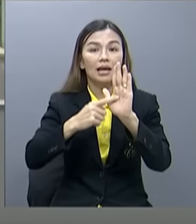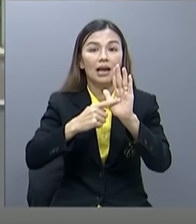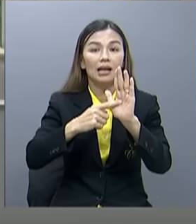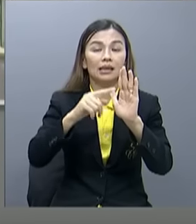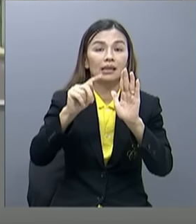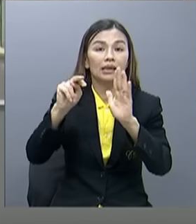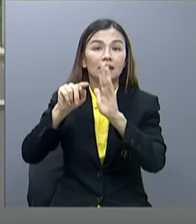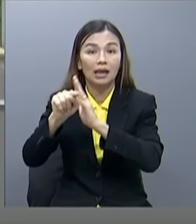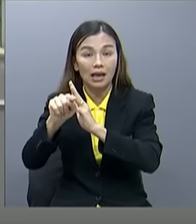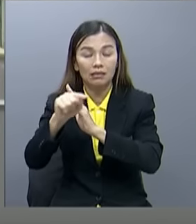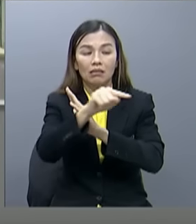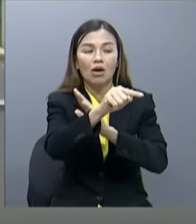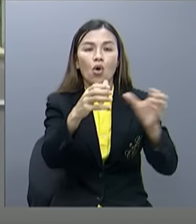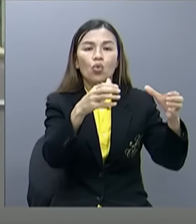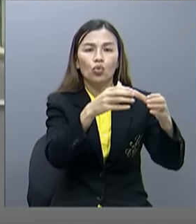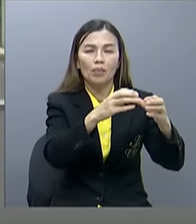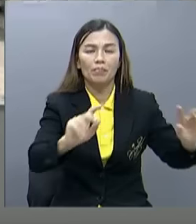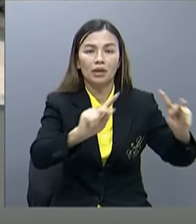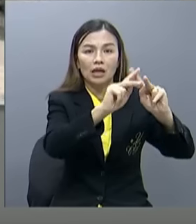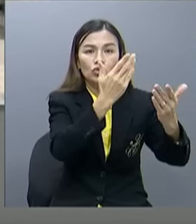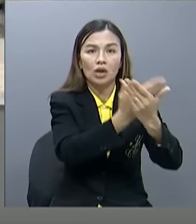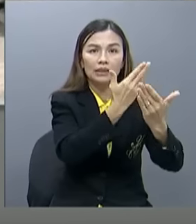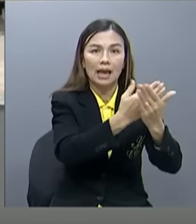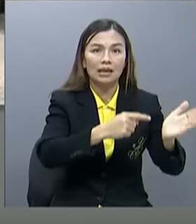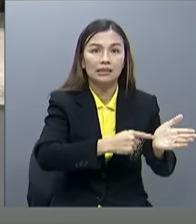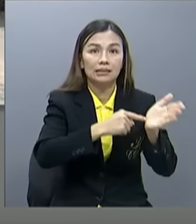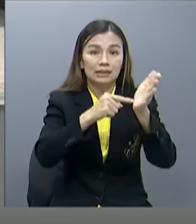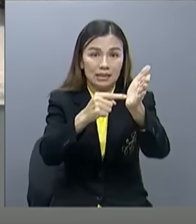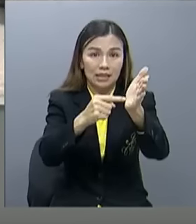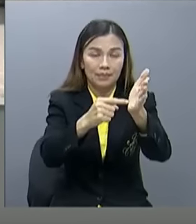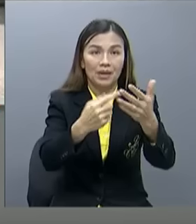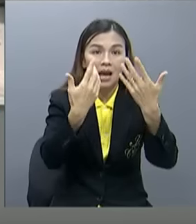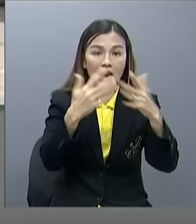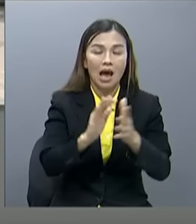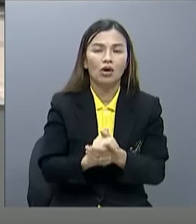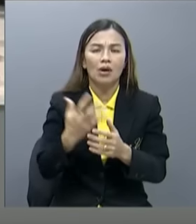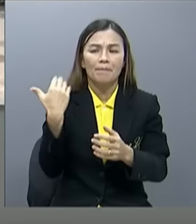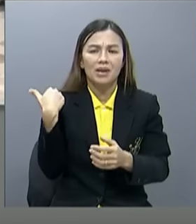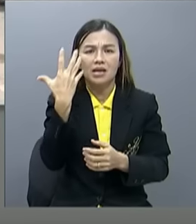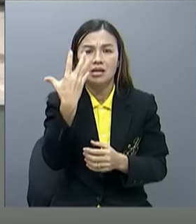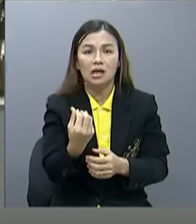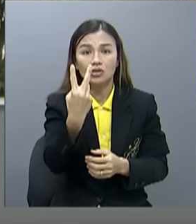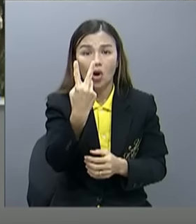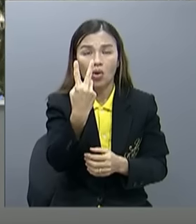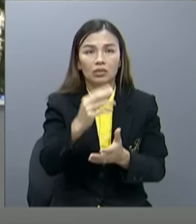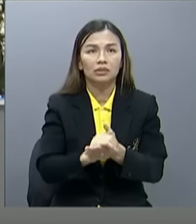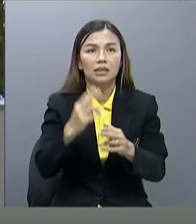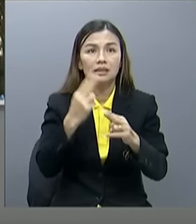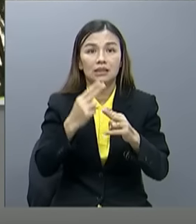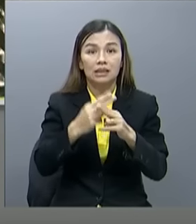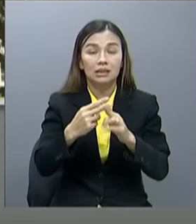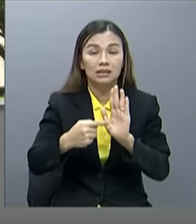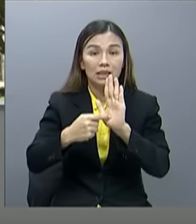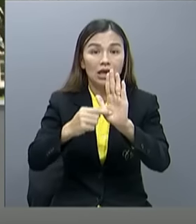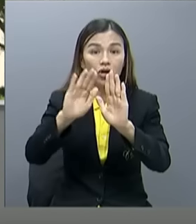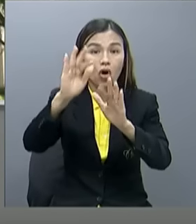โคต้าเป็นแคนดิเดตที่กระทรวงการคลังเป็นผู้เสนอมาค่ะส่วนอีก2คนนะคะมาจากการเสนอของธนาคารแห่งประเท